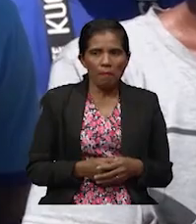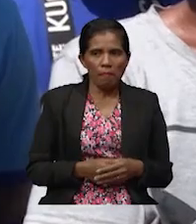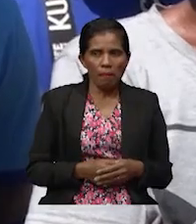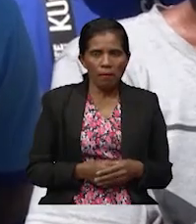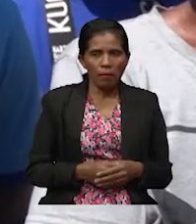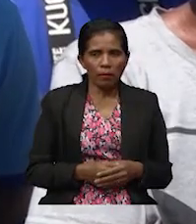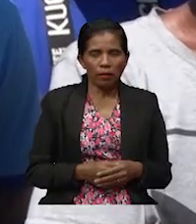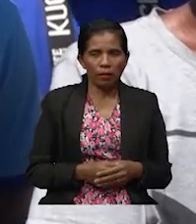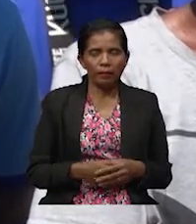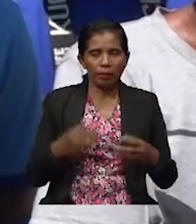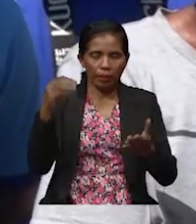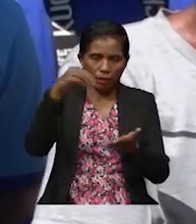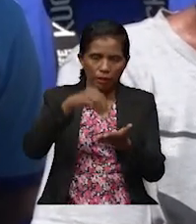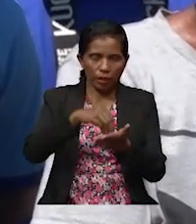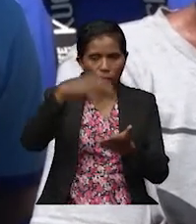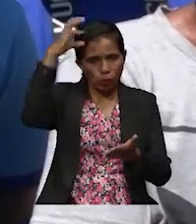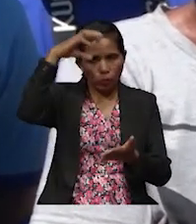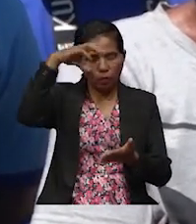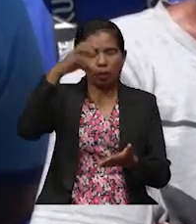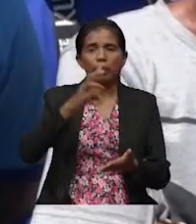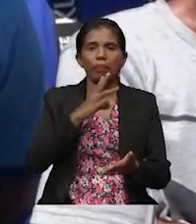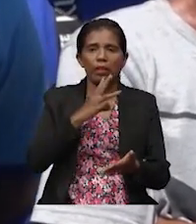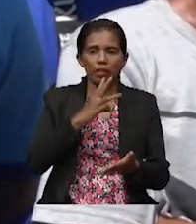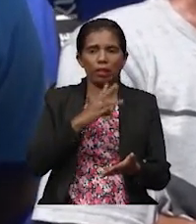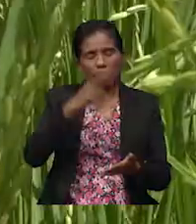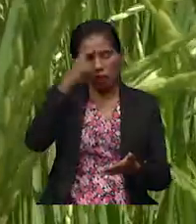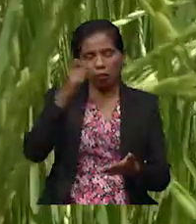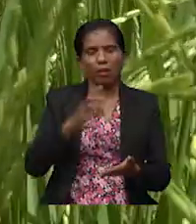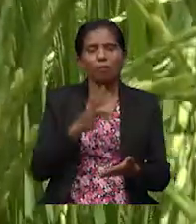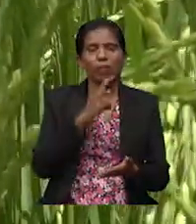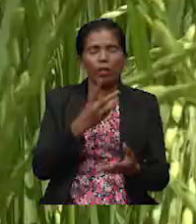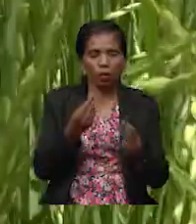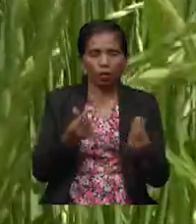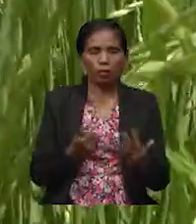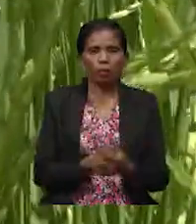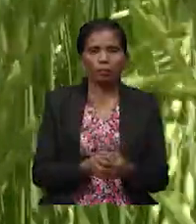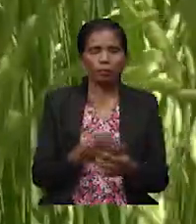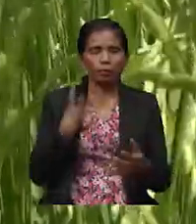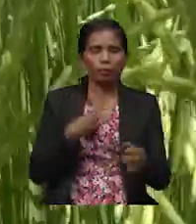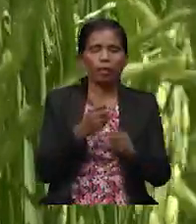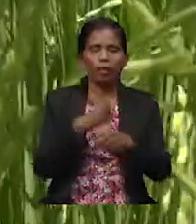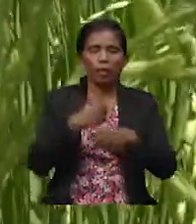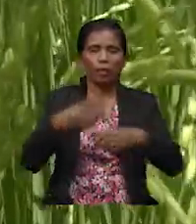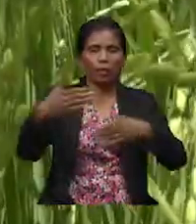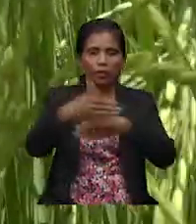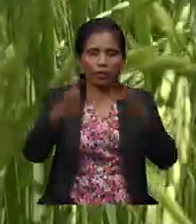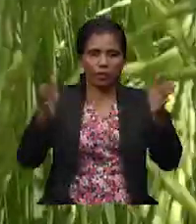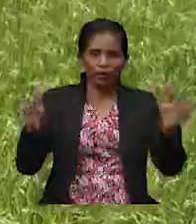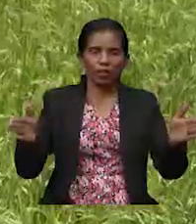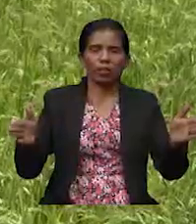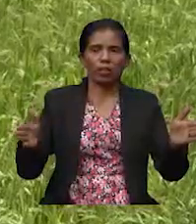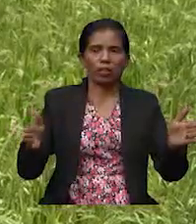udang ben be ne ladun to ne dunia ami halo dede hektar ami halo agorane hektare